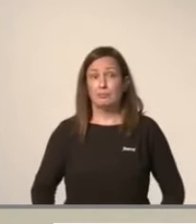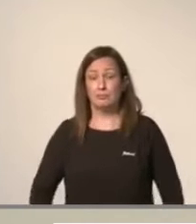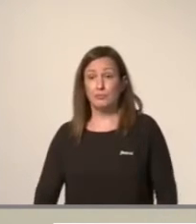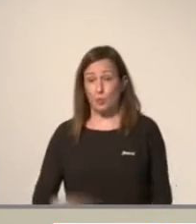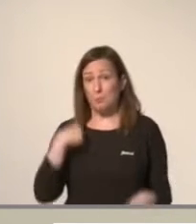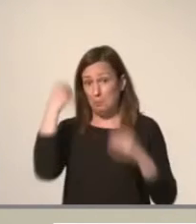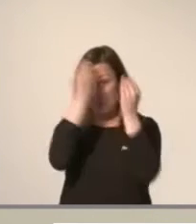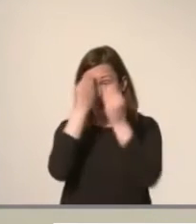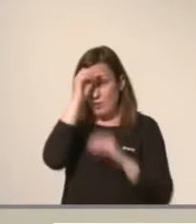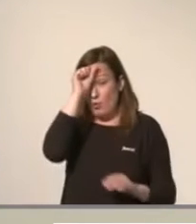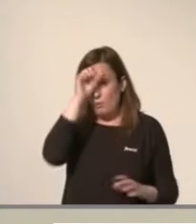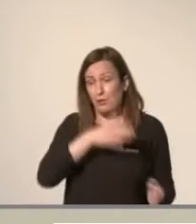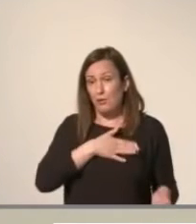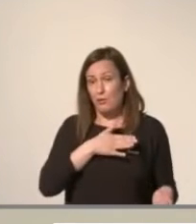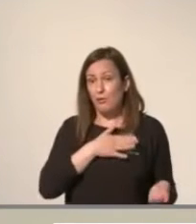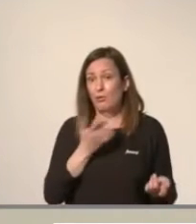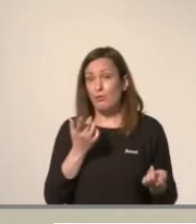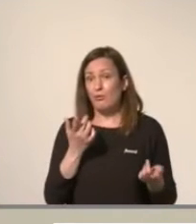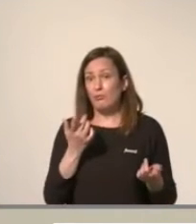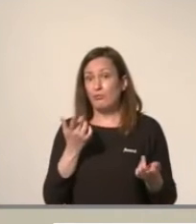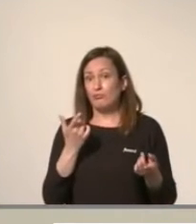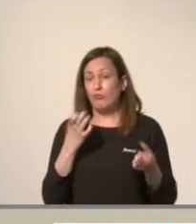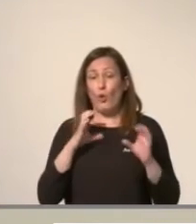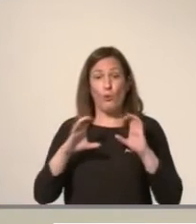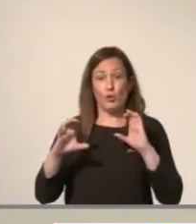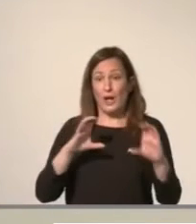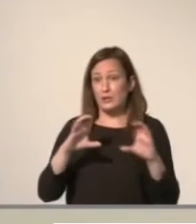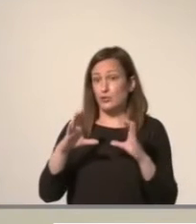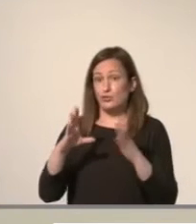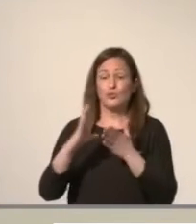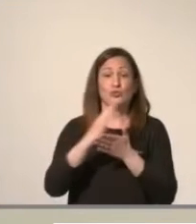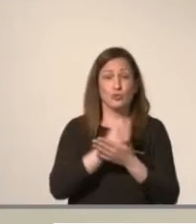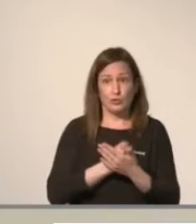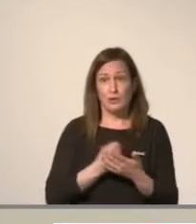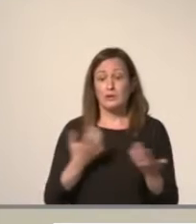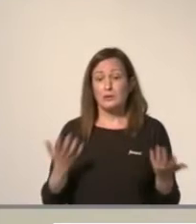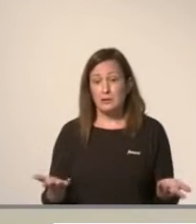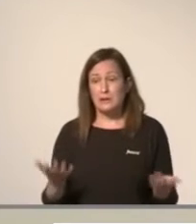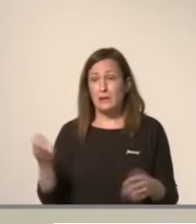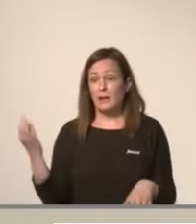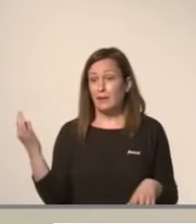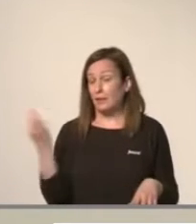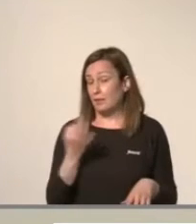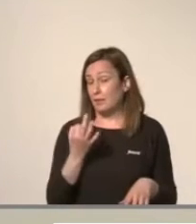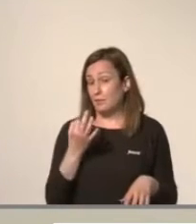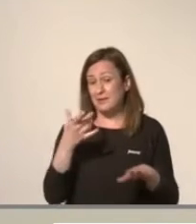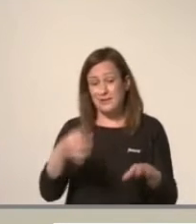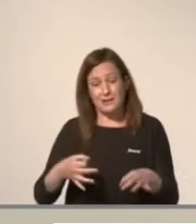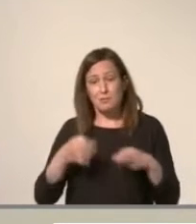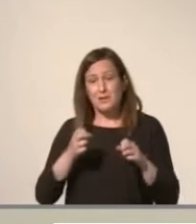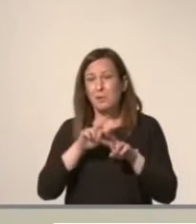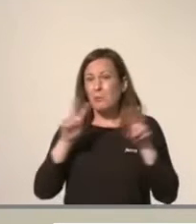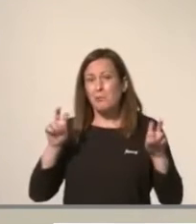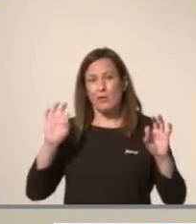jo pense que totes les comunicacions haurien de produir-se sempre en el marc